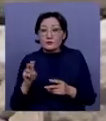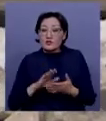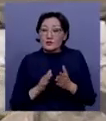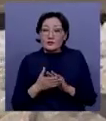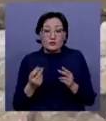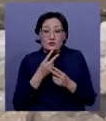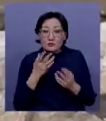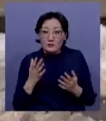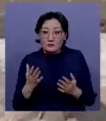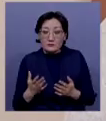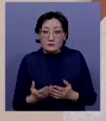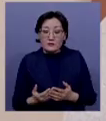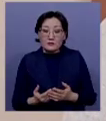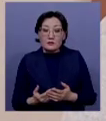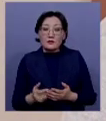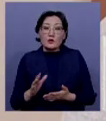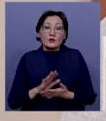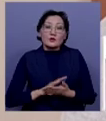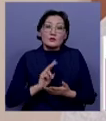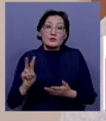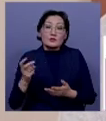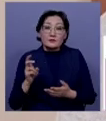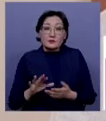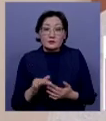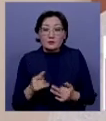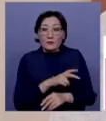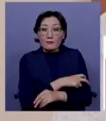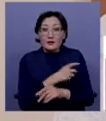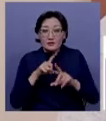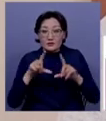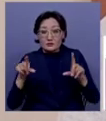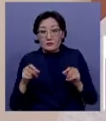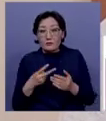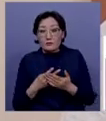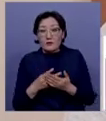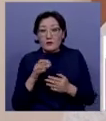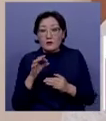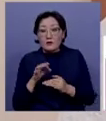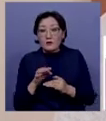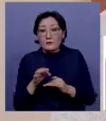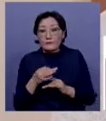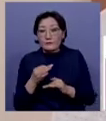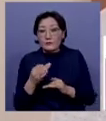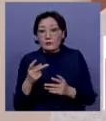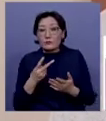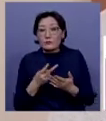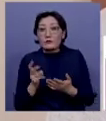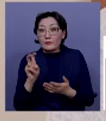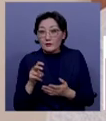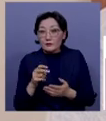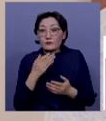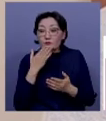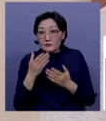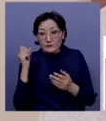жағдайларын сұрауға жарамапты. Ешқайсы келмеді, енді больницада жатқан кезде әйеліме барып кетті дейді, ол ауырып жатқан адам өзі как